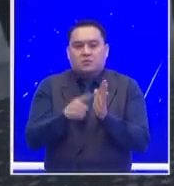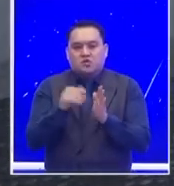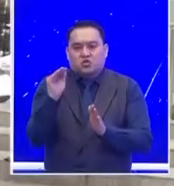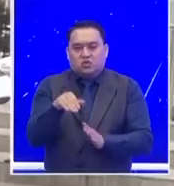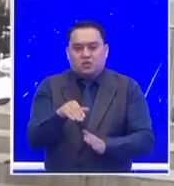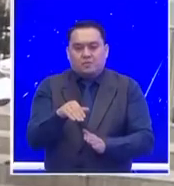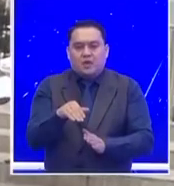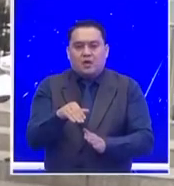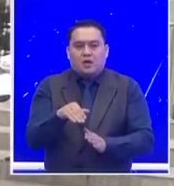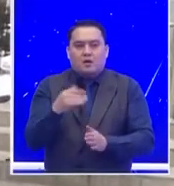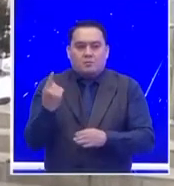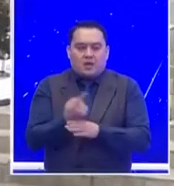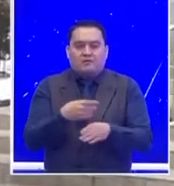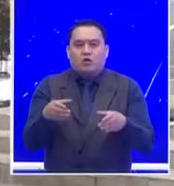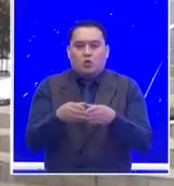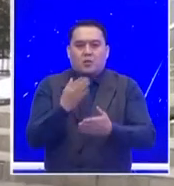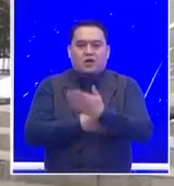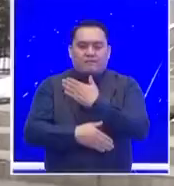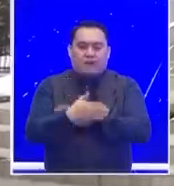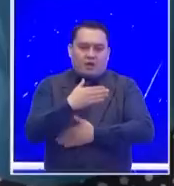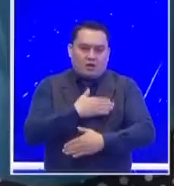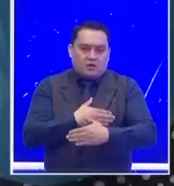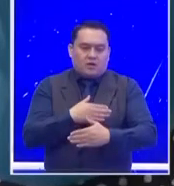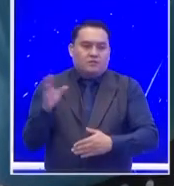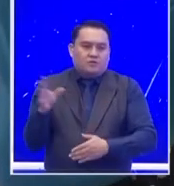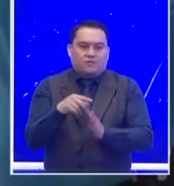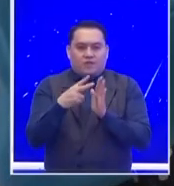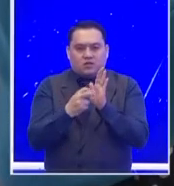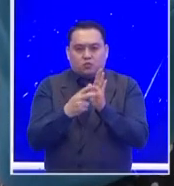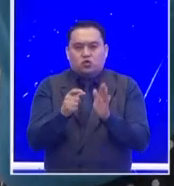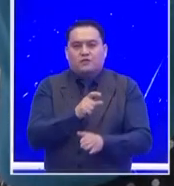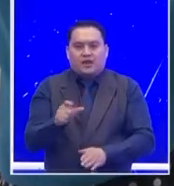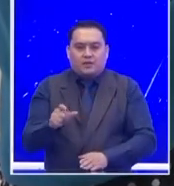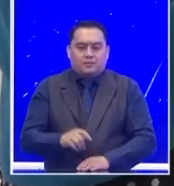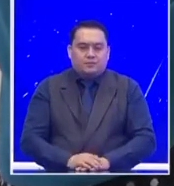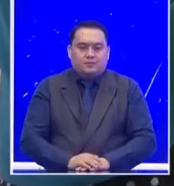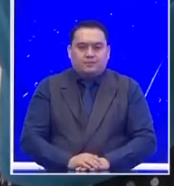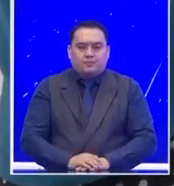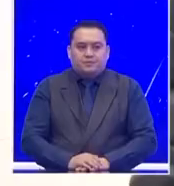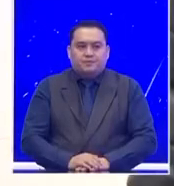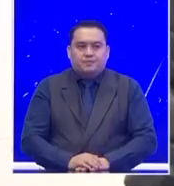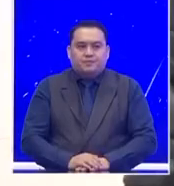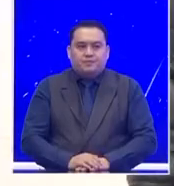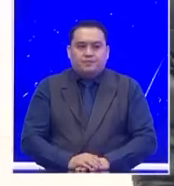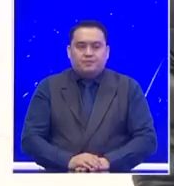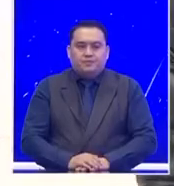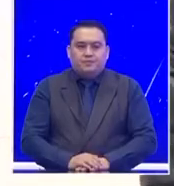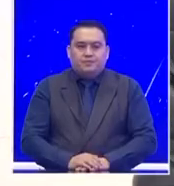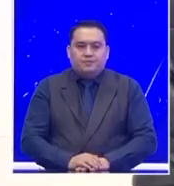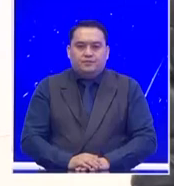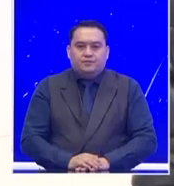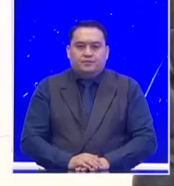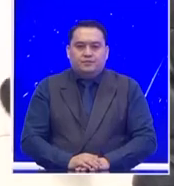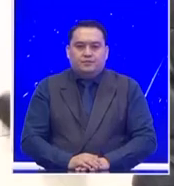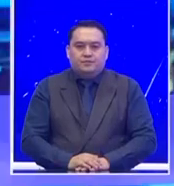тысяч, среди которых к первой группе инвалидности относится почти 800 человек. Айнур Мейерханова, Мади Байбусынов, телеканал ЖТСУ,